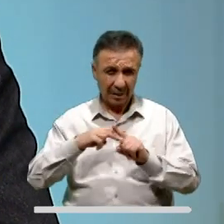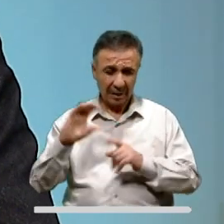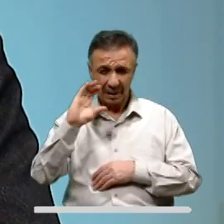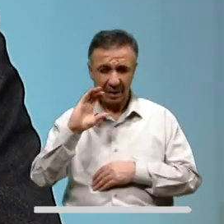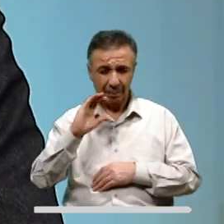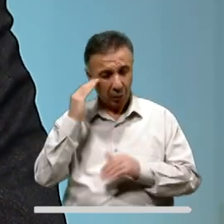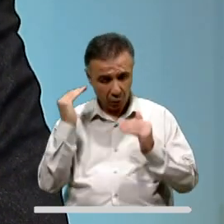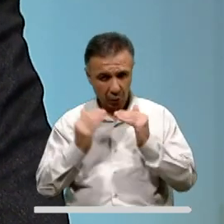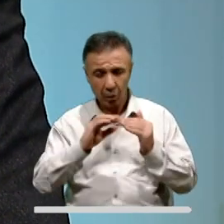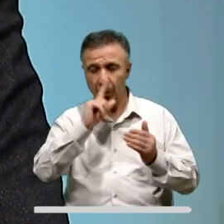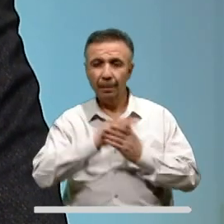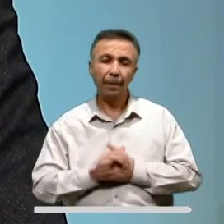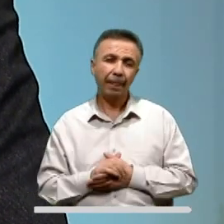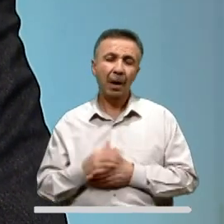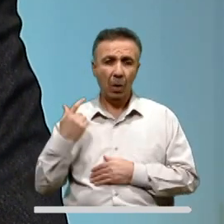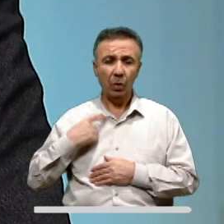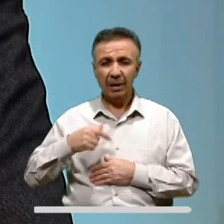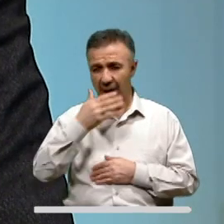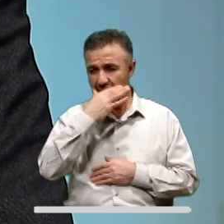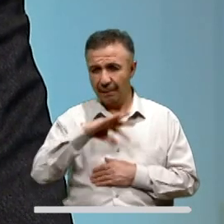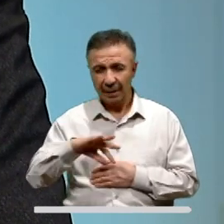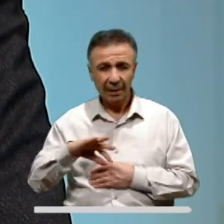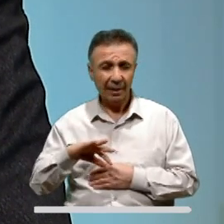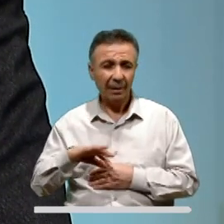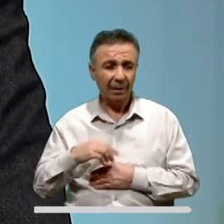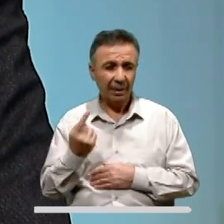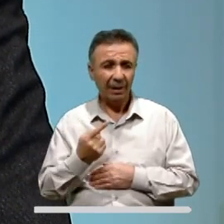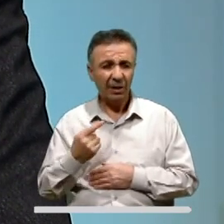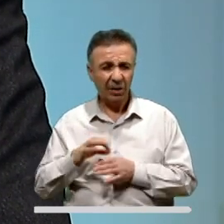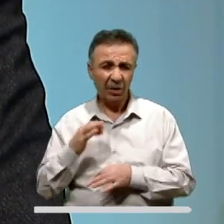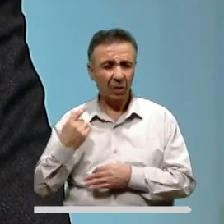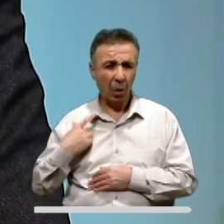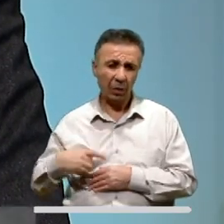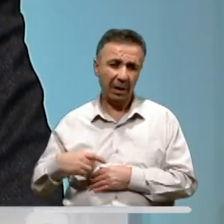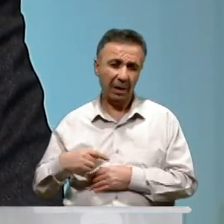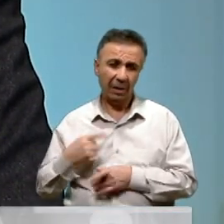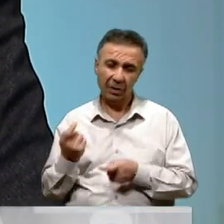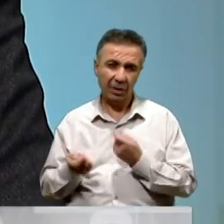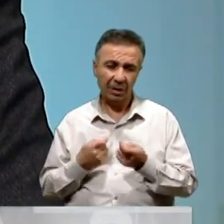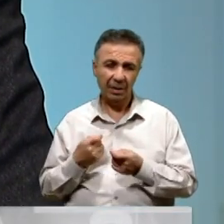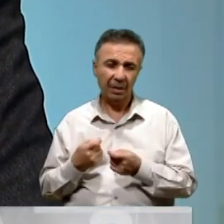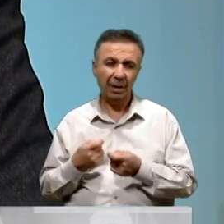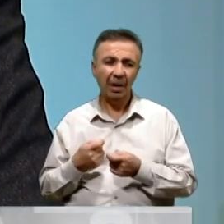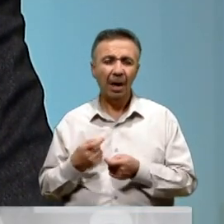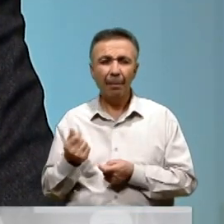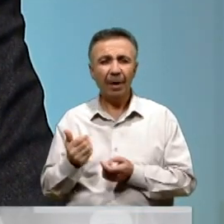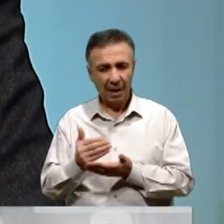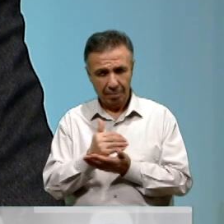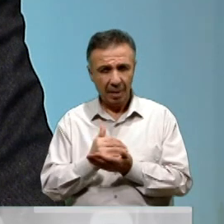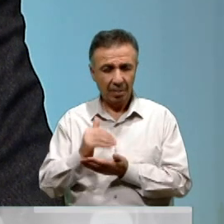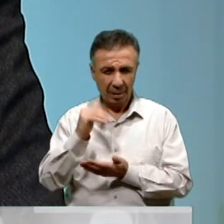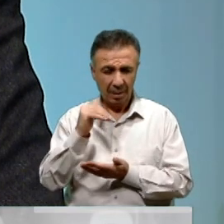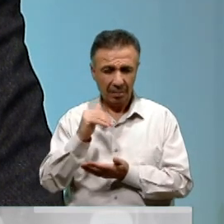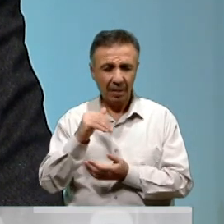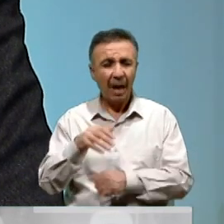Bireysel emeklilik sistemi kişinin tasarruf sistemidir. Tasarruf yaparken